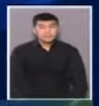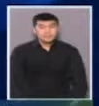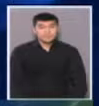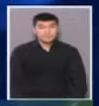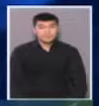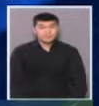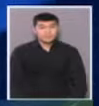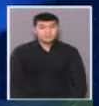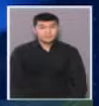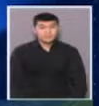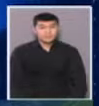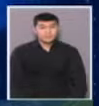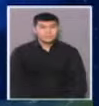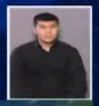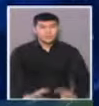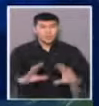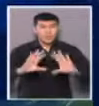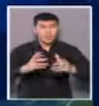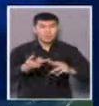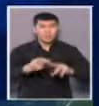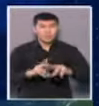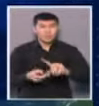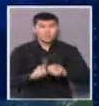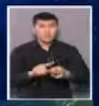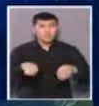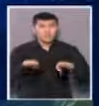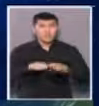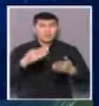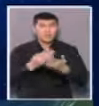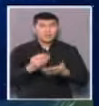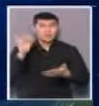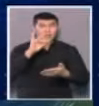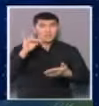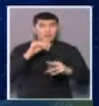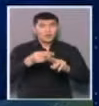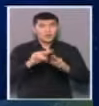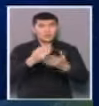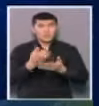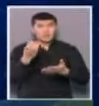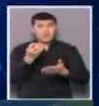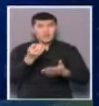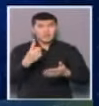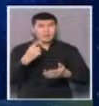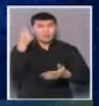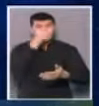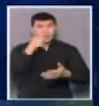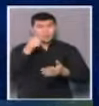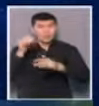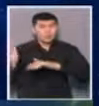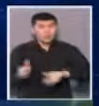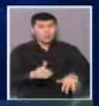Дүние құдың өлілген шар сияқты. Мінекей, тарих қойнауына тағы бір жыл кетіп бара